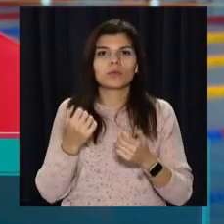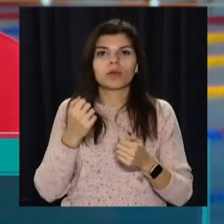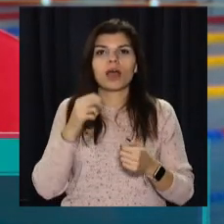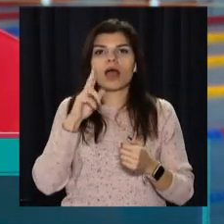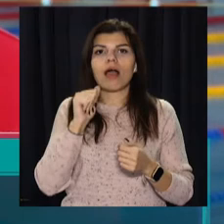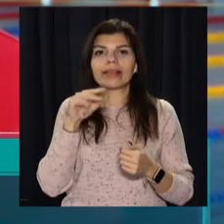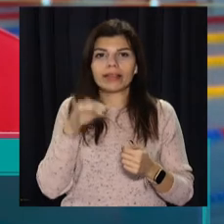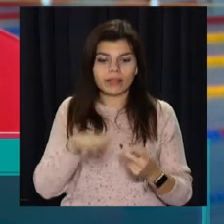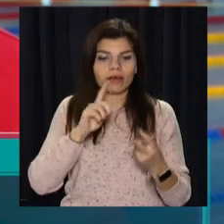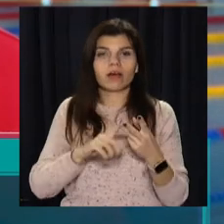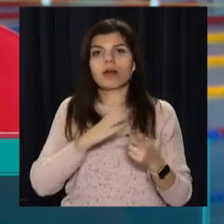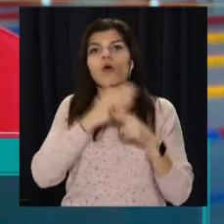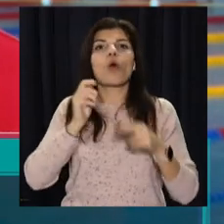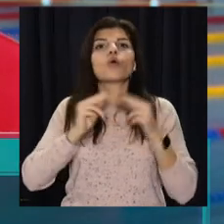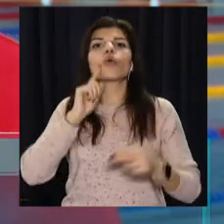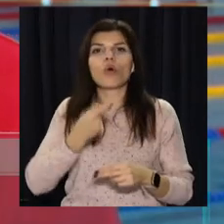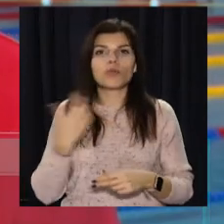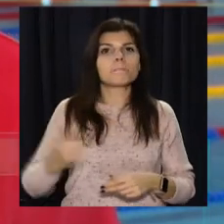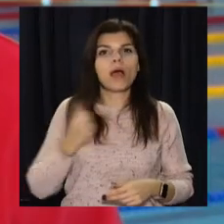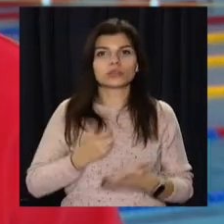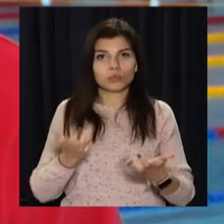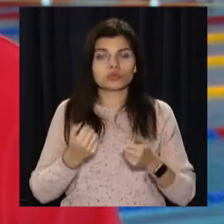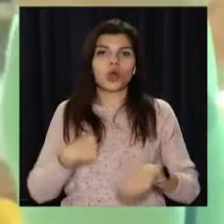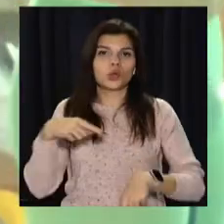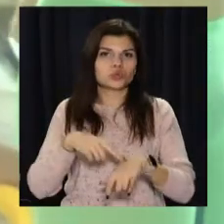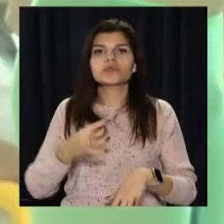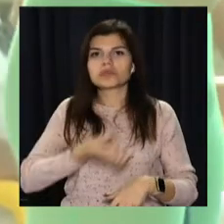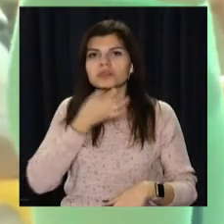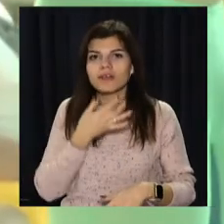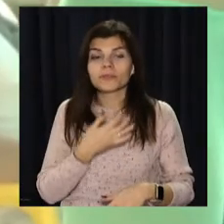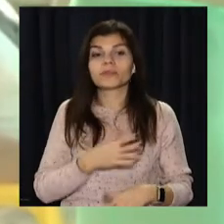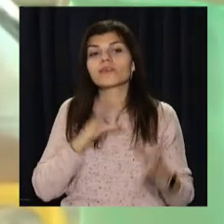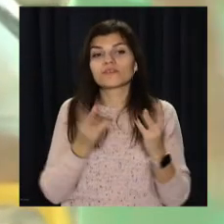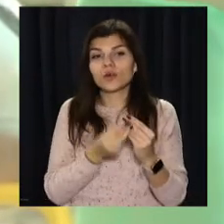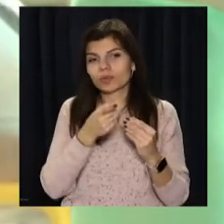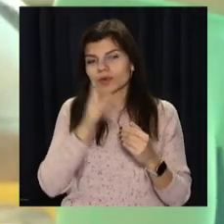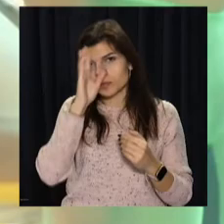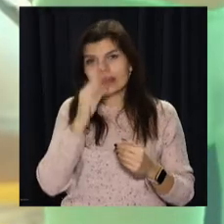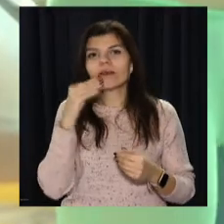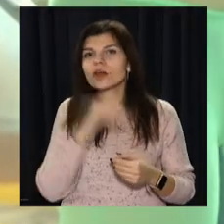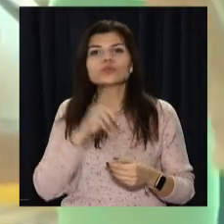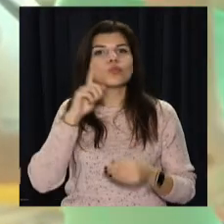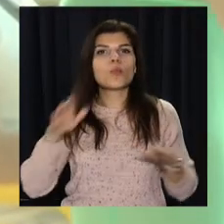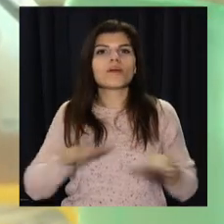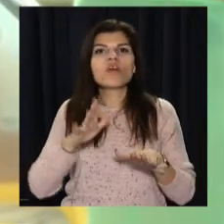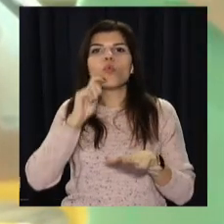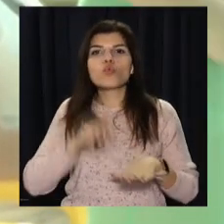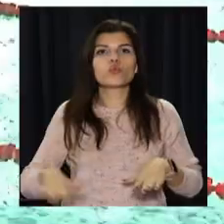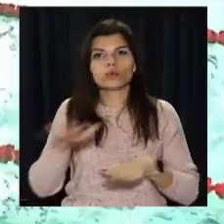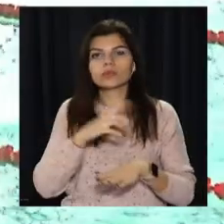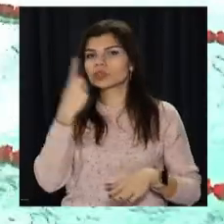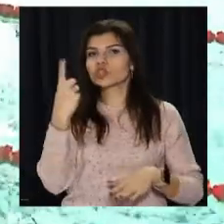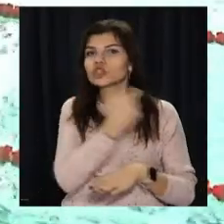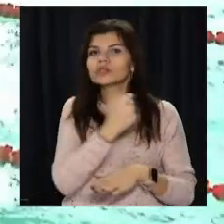майстера виповнив, от тоді почувствував, що мені це подобається. Наразі Олександр – найкращий юний плавець в Україні. Тиждень